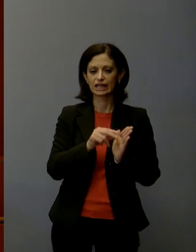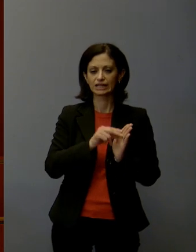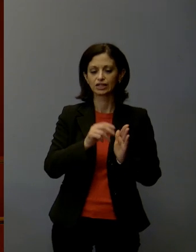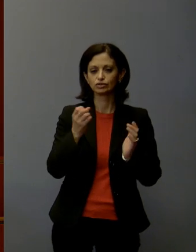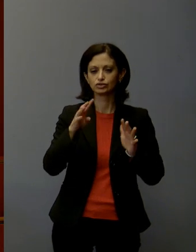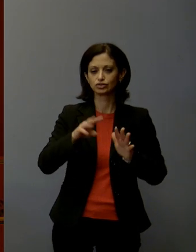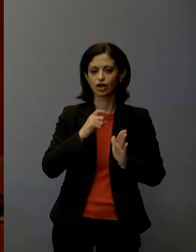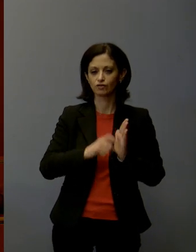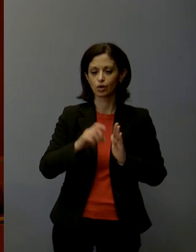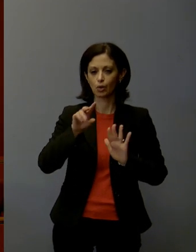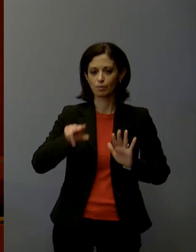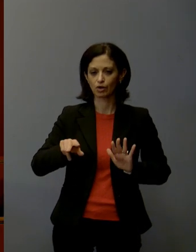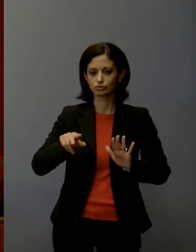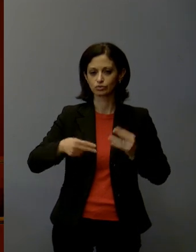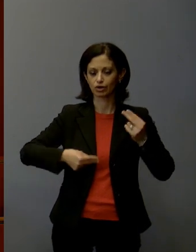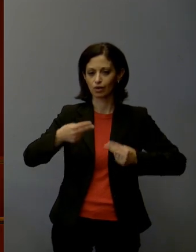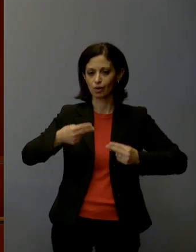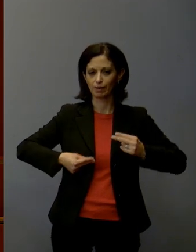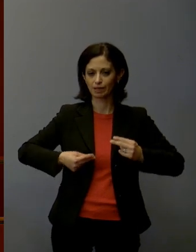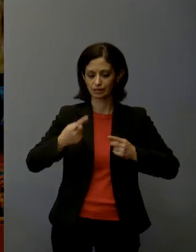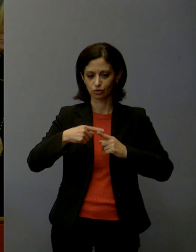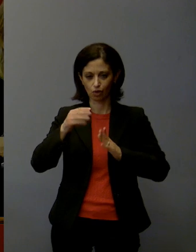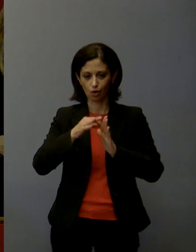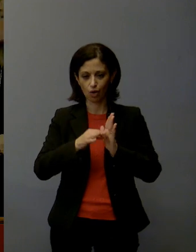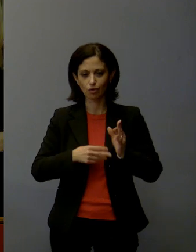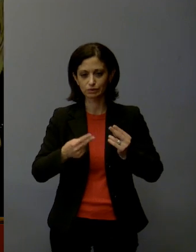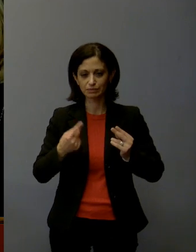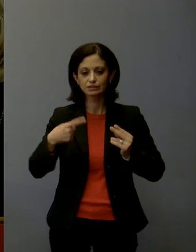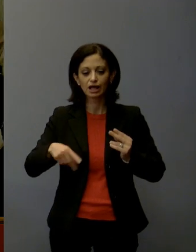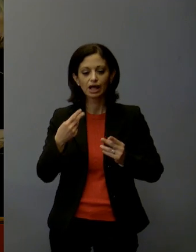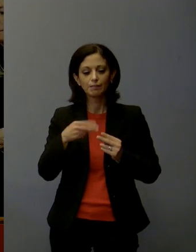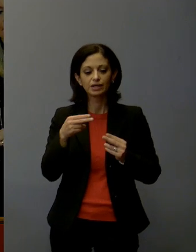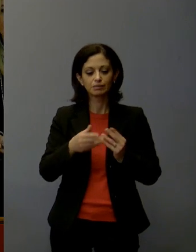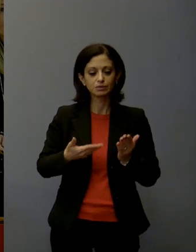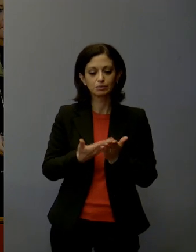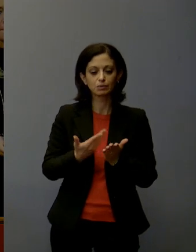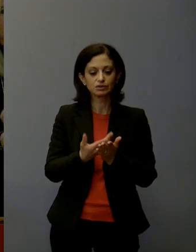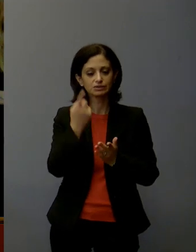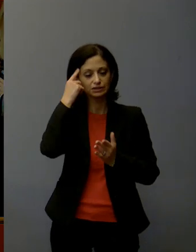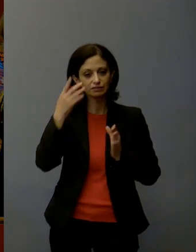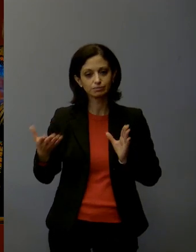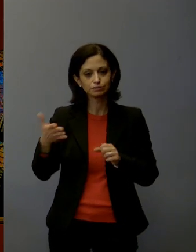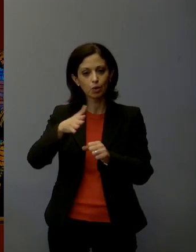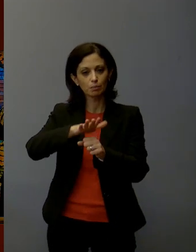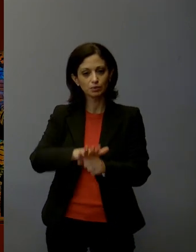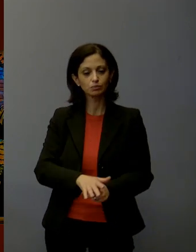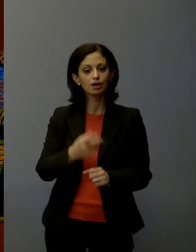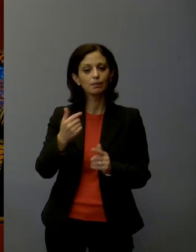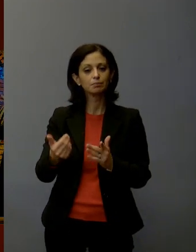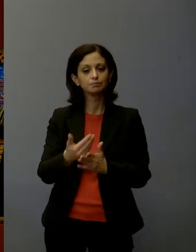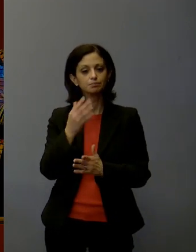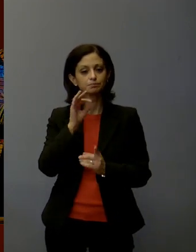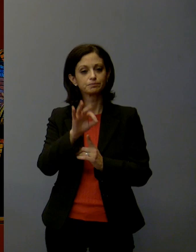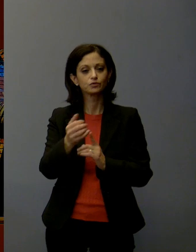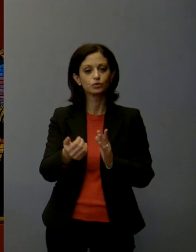comma 8 del regolamento di contabilità gli emendamenti proposti devono indicare le risorse necessarie alla copertura di ogni nuova